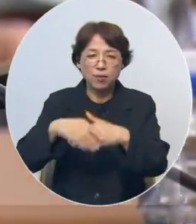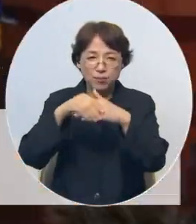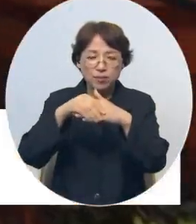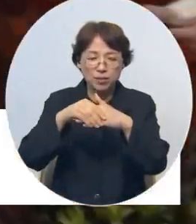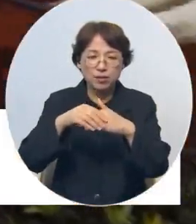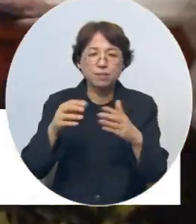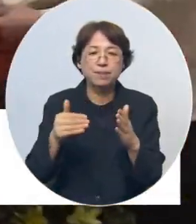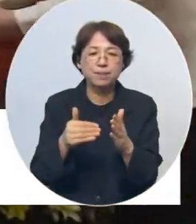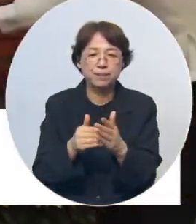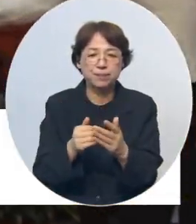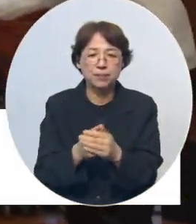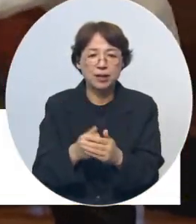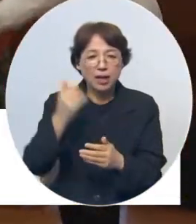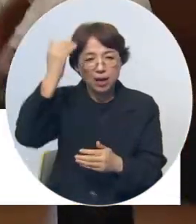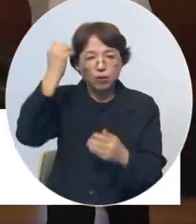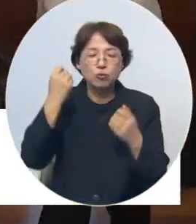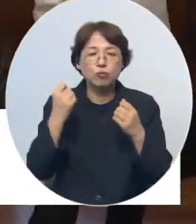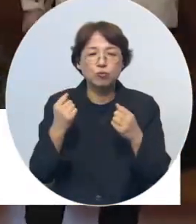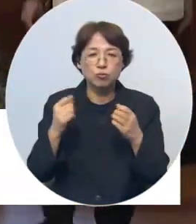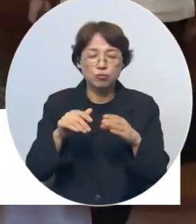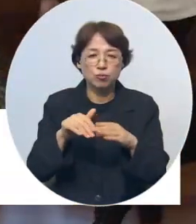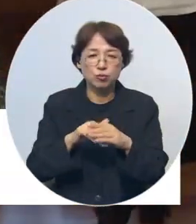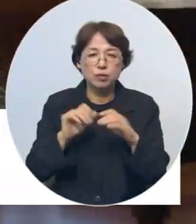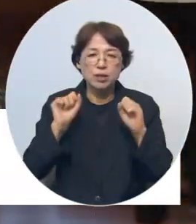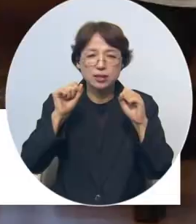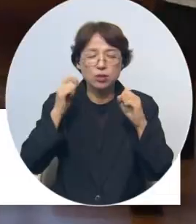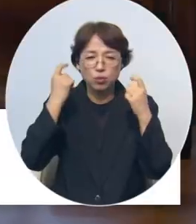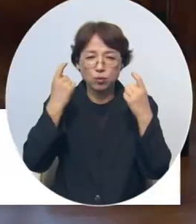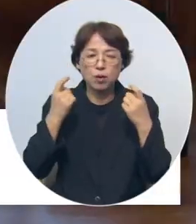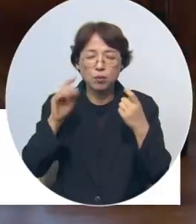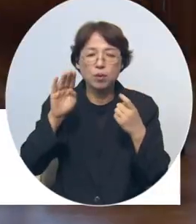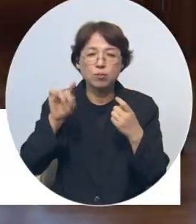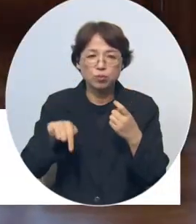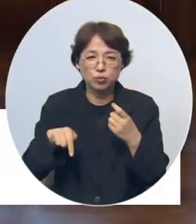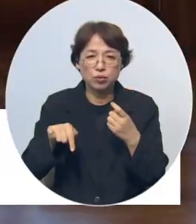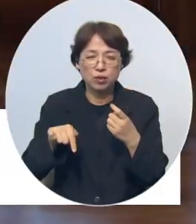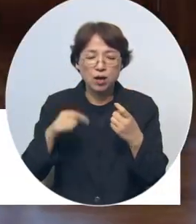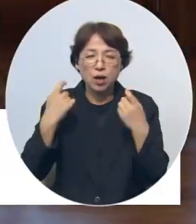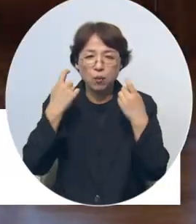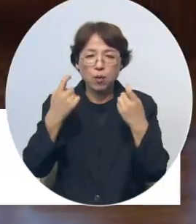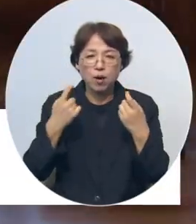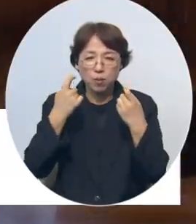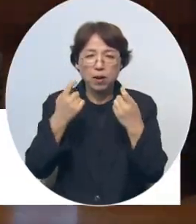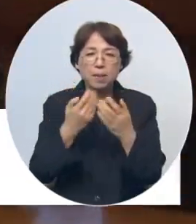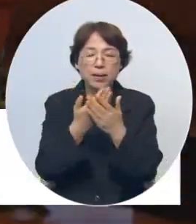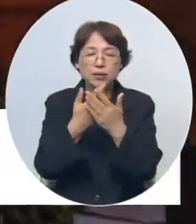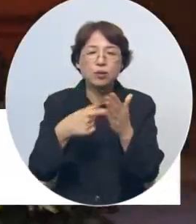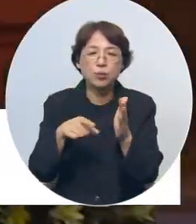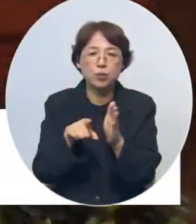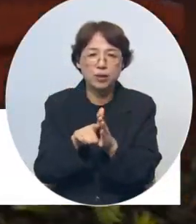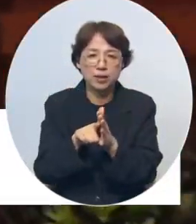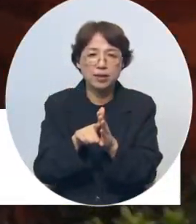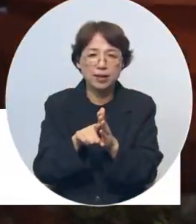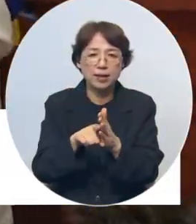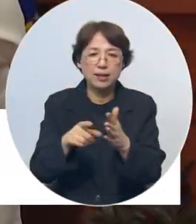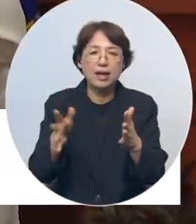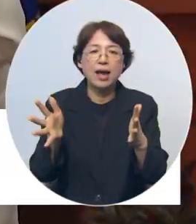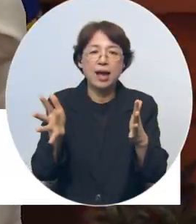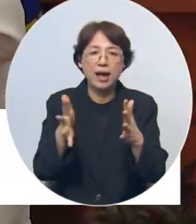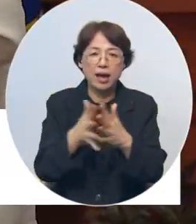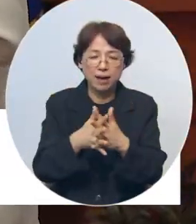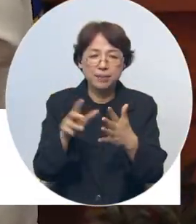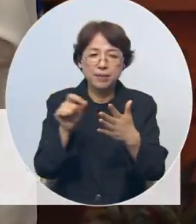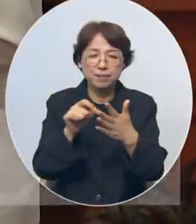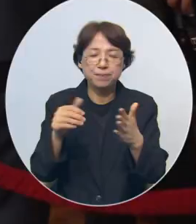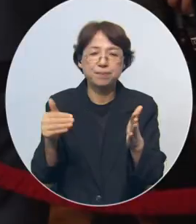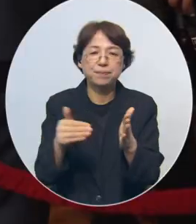함께 한국문화체육관광부와 필리핀 관광부가 양국 관광협력 증진을 위한 양해각서 이행 계획에